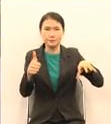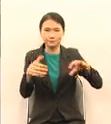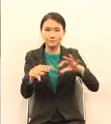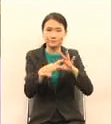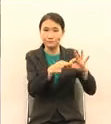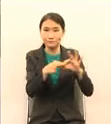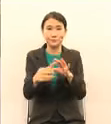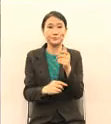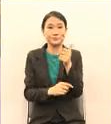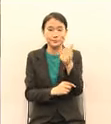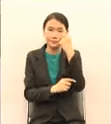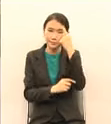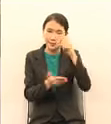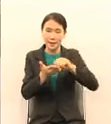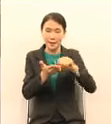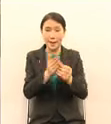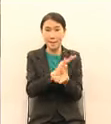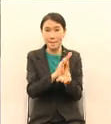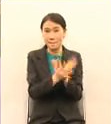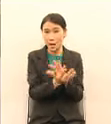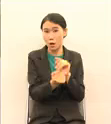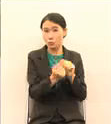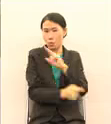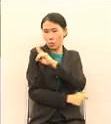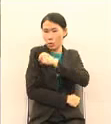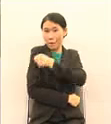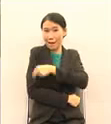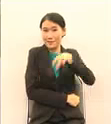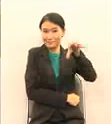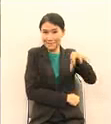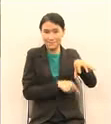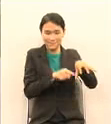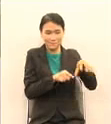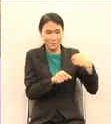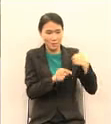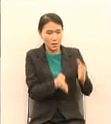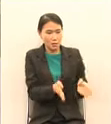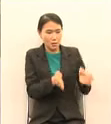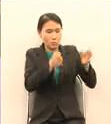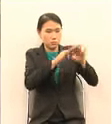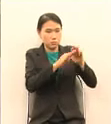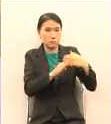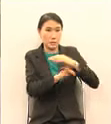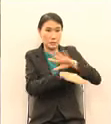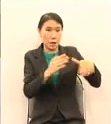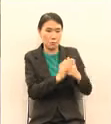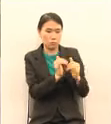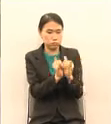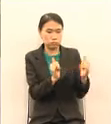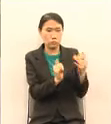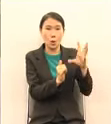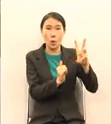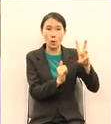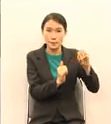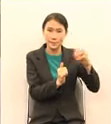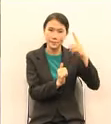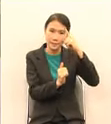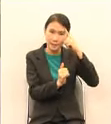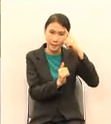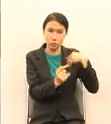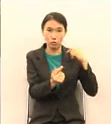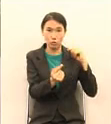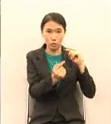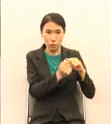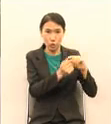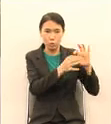ได้นะครับแล้วปรับโรงพยาบาลสันกำแพงซึ่งมีอาคารผู้ป่วยอยู่เดิม60เตียงนะครับแล้วก็ปรับระบบให้รองรับผู้